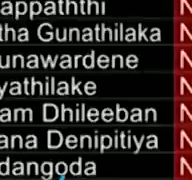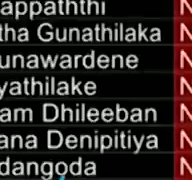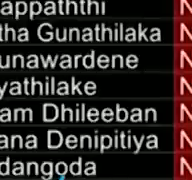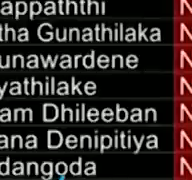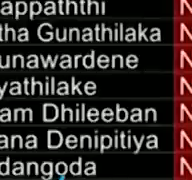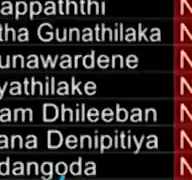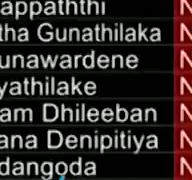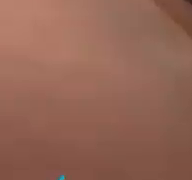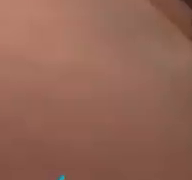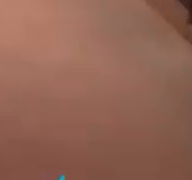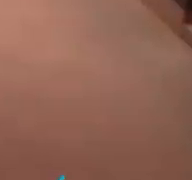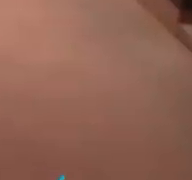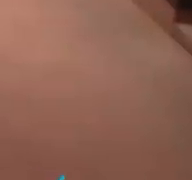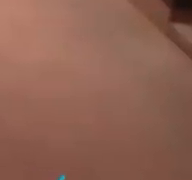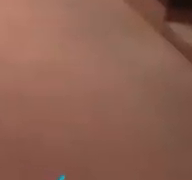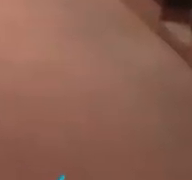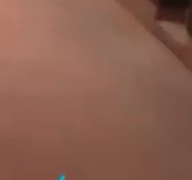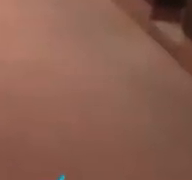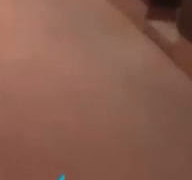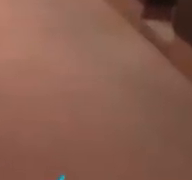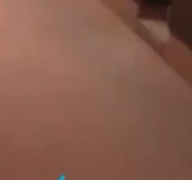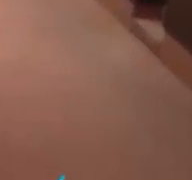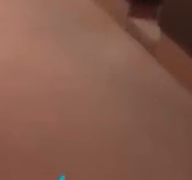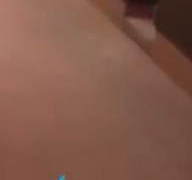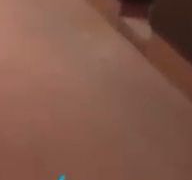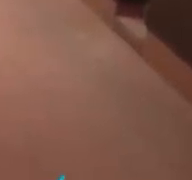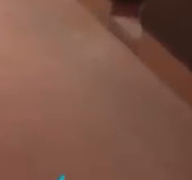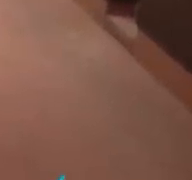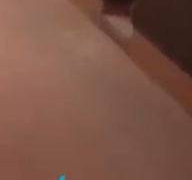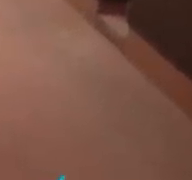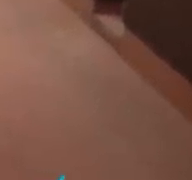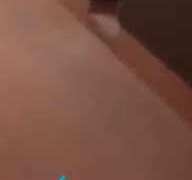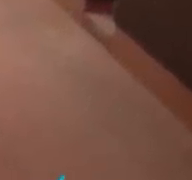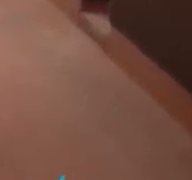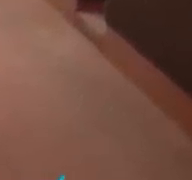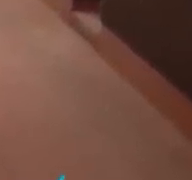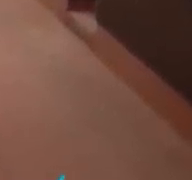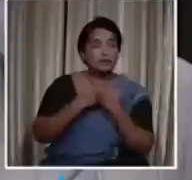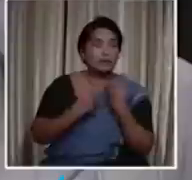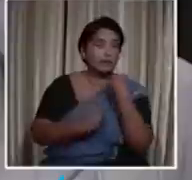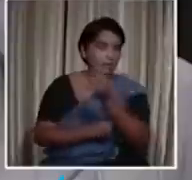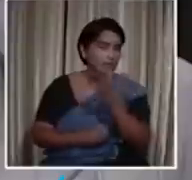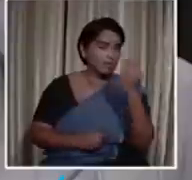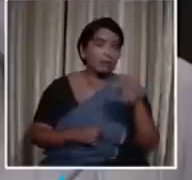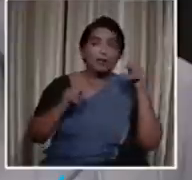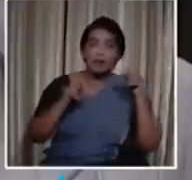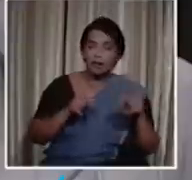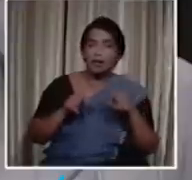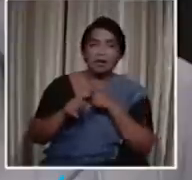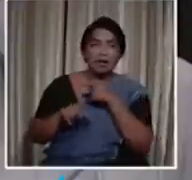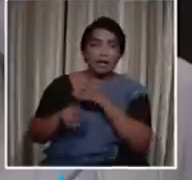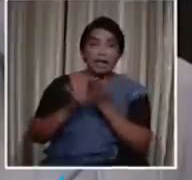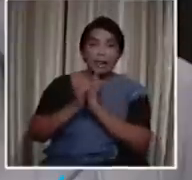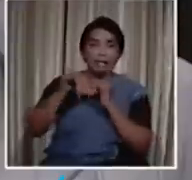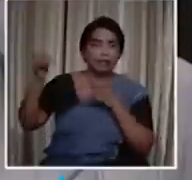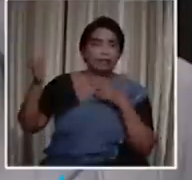බල සංශෝධන පනත් කෙටුම්පත තුන්වනවර කියවීම සංශෝධන සහිතව වැඩි ඡන්ද 84කින් සම්මත වුණා. අදානි එකයි මේකත් එකට ගාවගෙන.